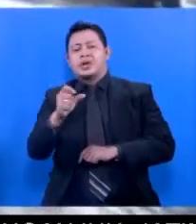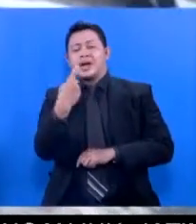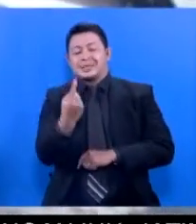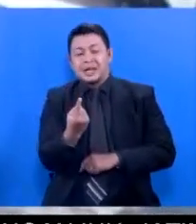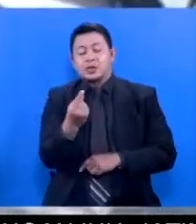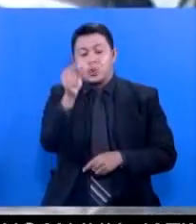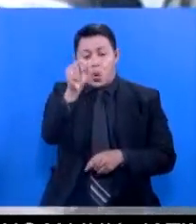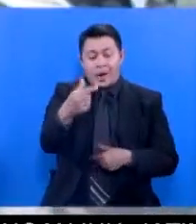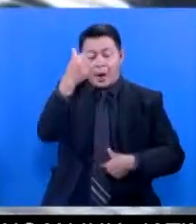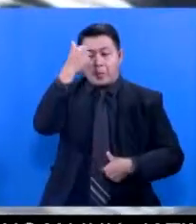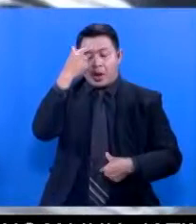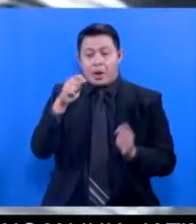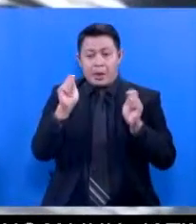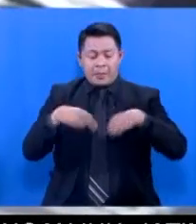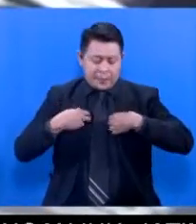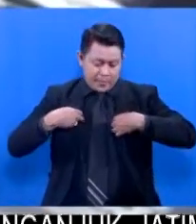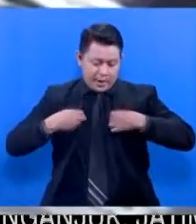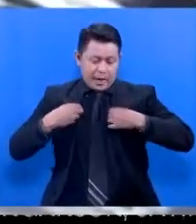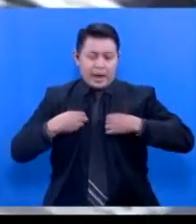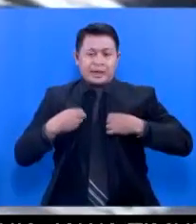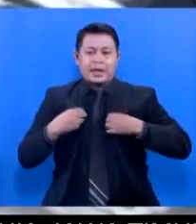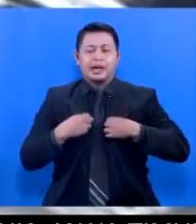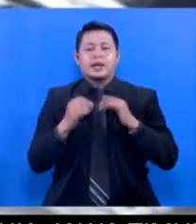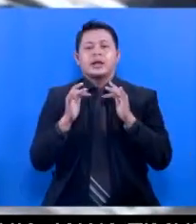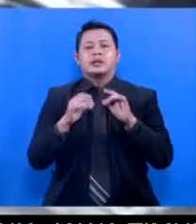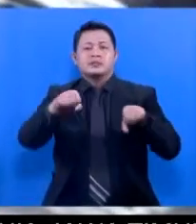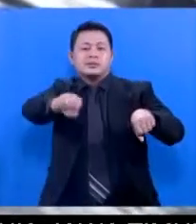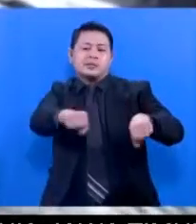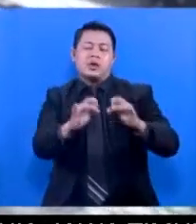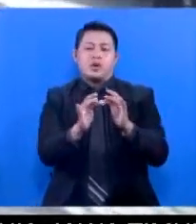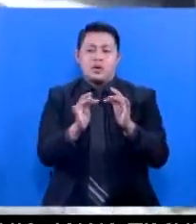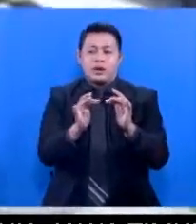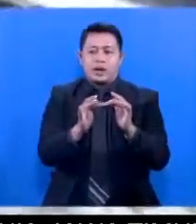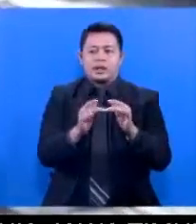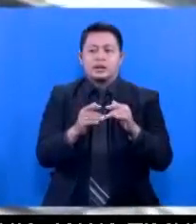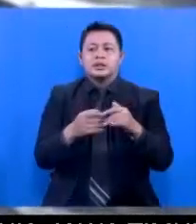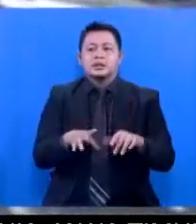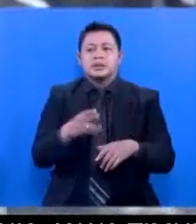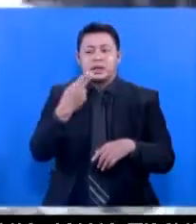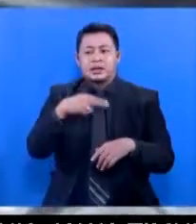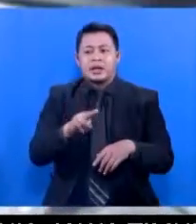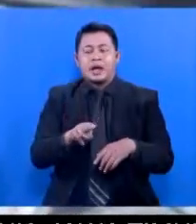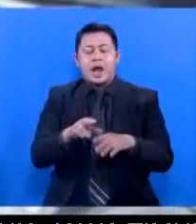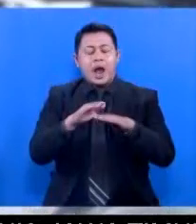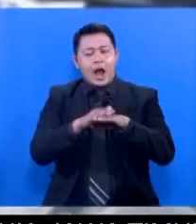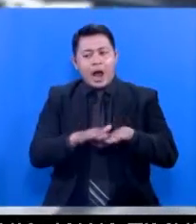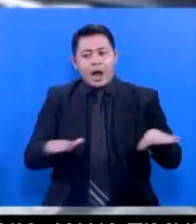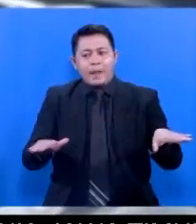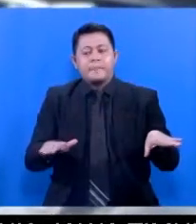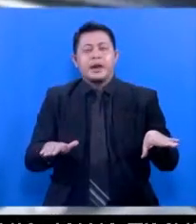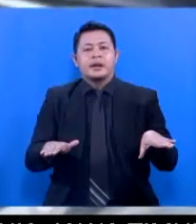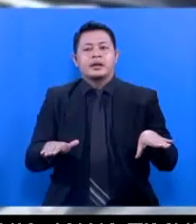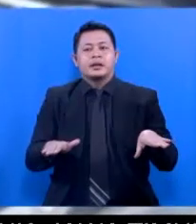dari dua orang pelaku curanmor menggunakan atribut ojek online saat pengintaian setelah yakin situasi aman pelaku